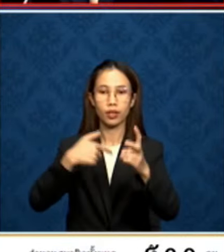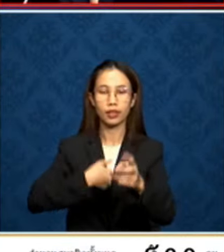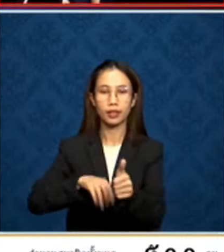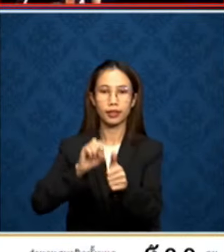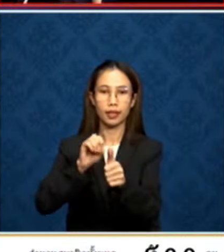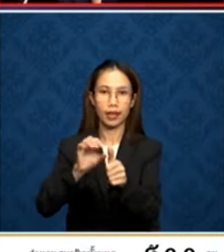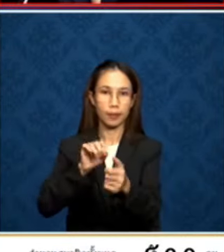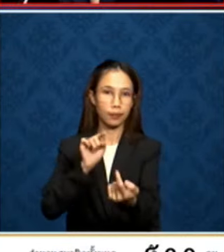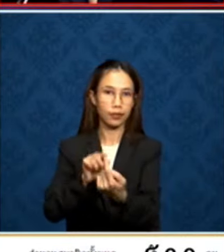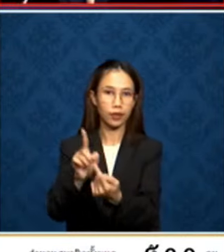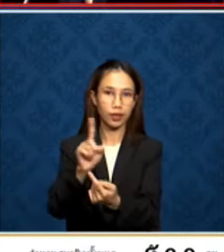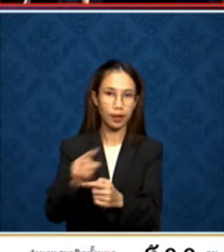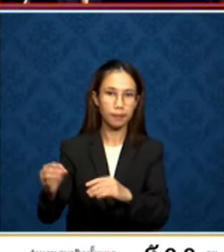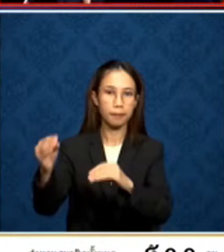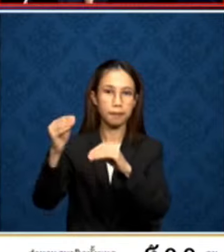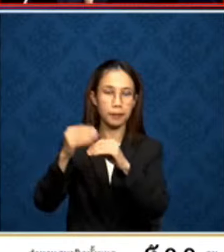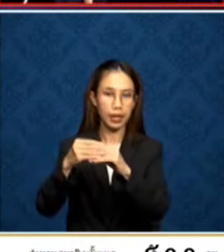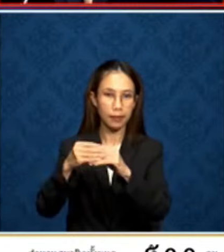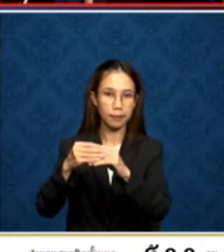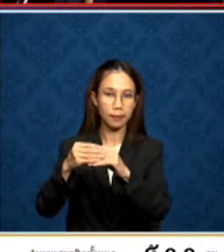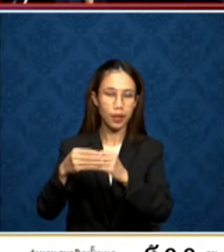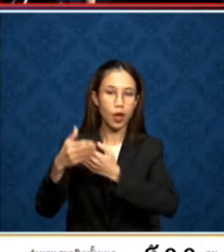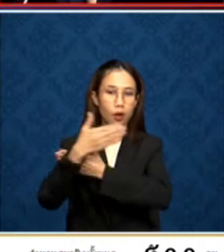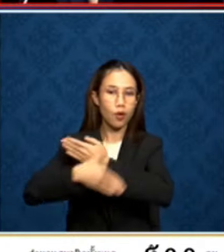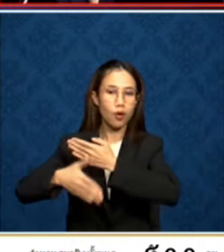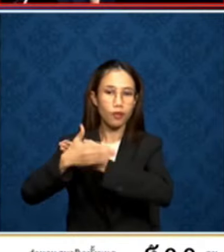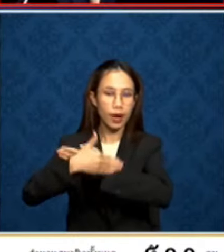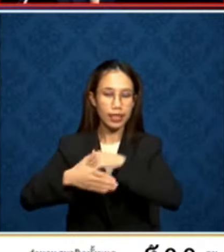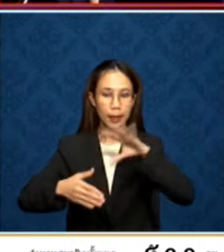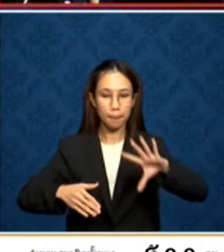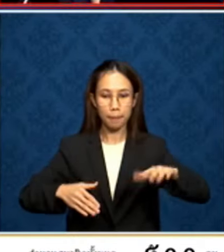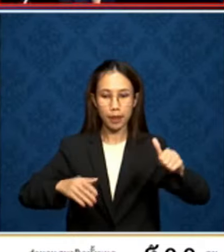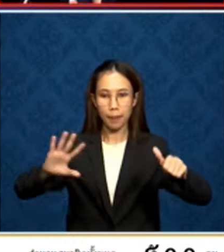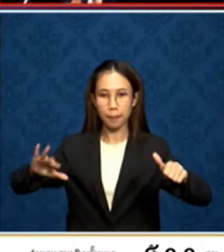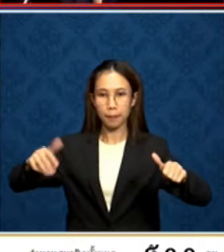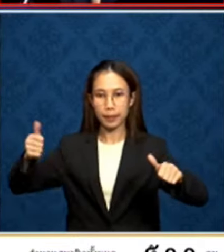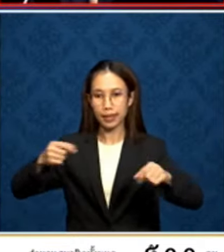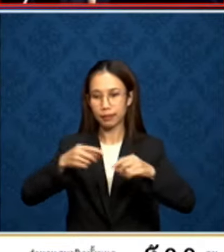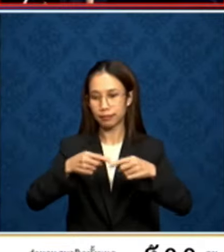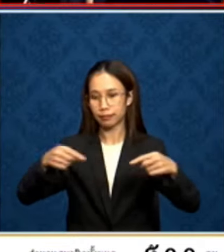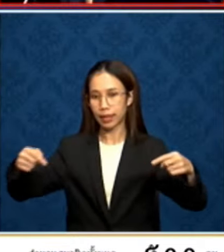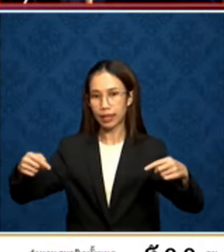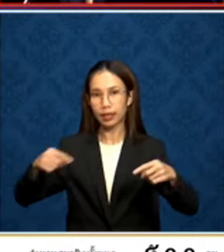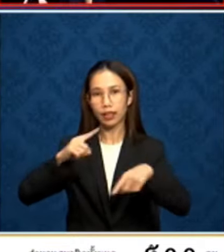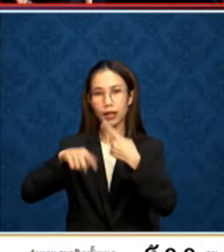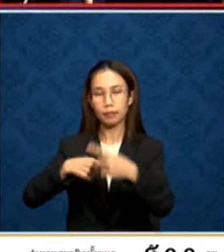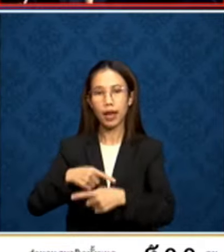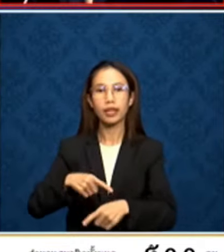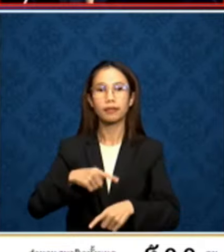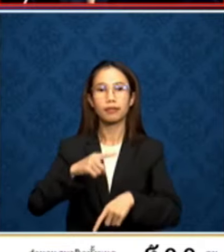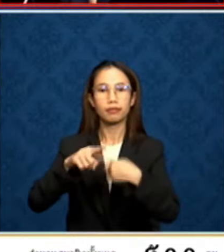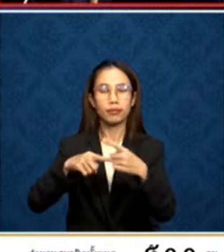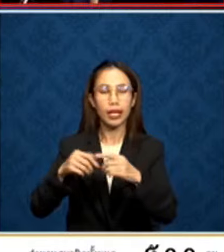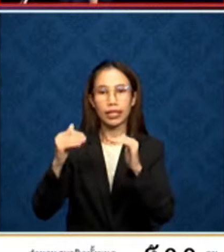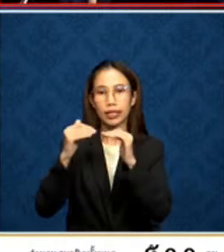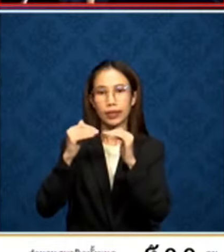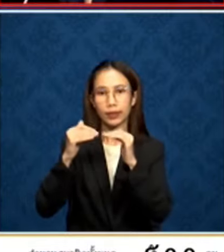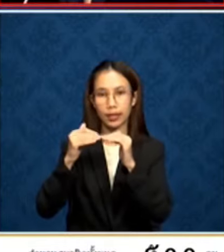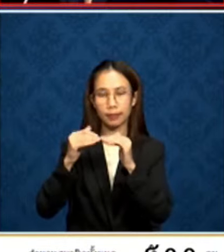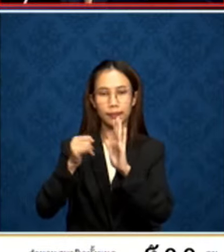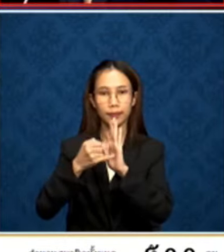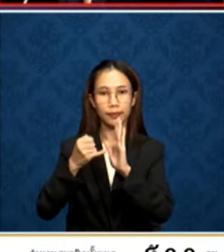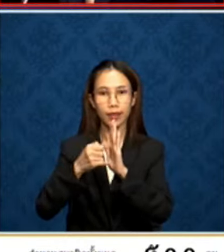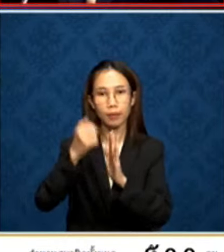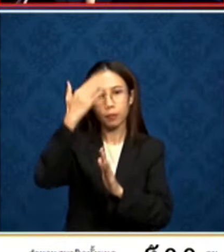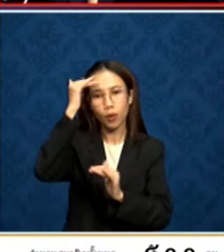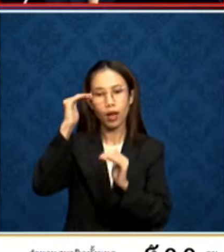ก็คือการเพิ่มรถไฟระหว่างเมืองการขยายขนส่งสาธารณะระหว่างเมืองให้ทุกคนเดินทางได้อย่างเท่าเทียมถือเป็นการลด